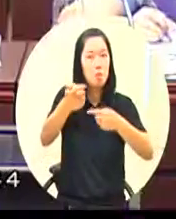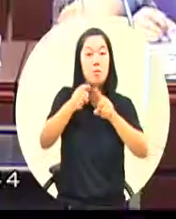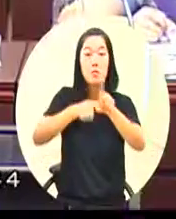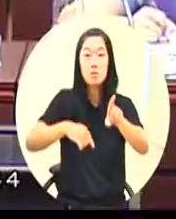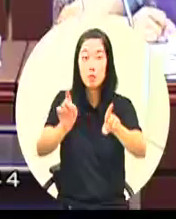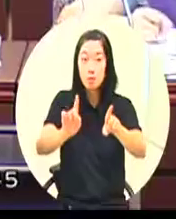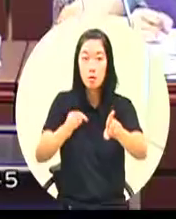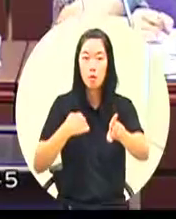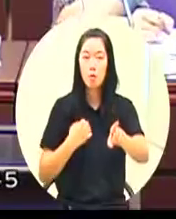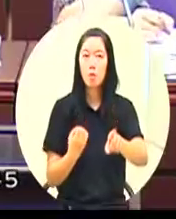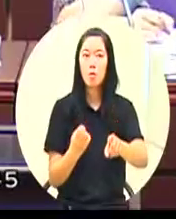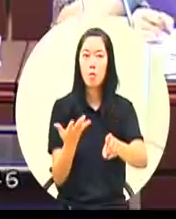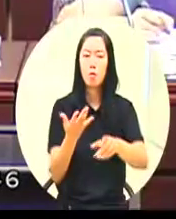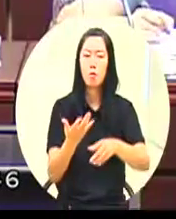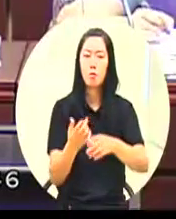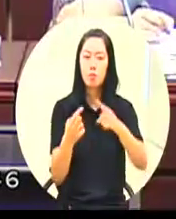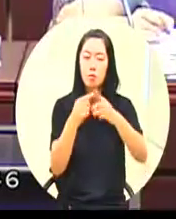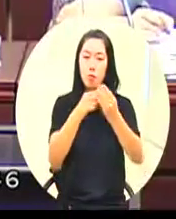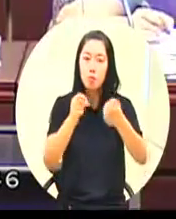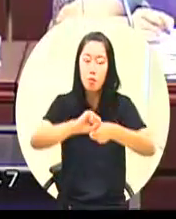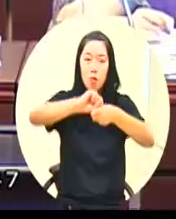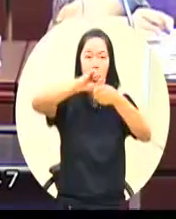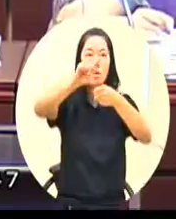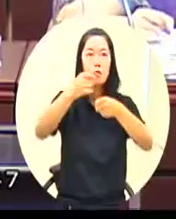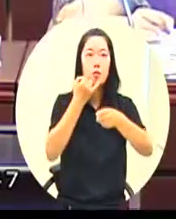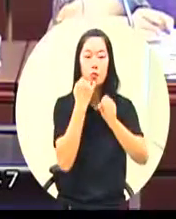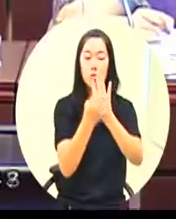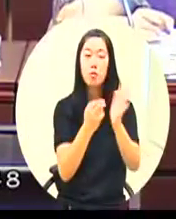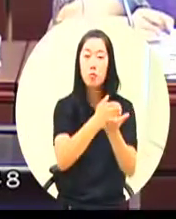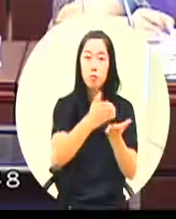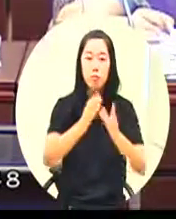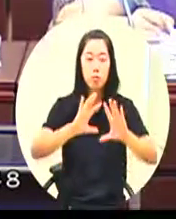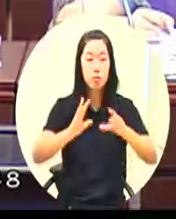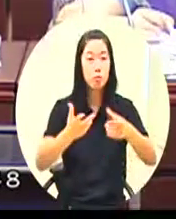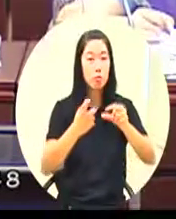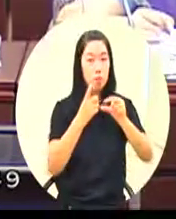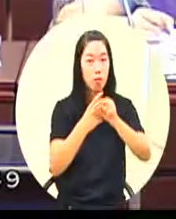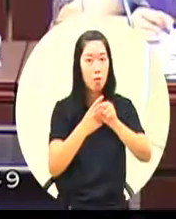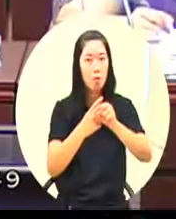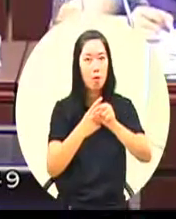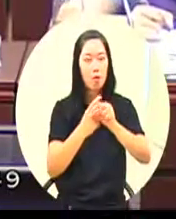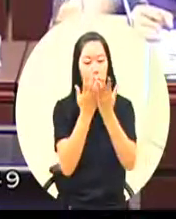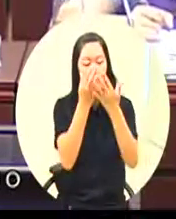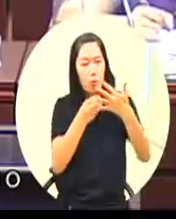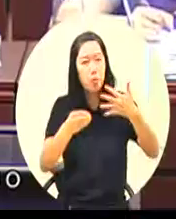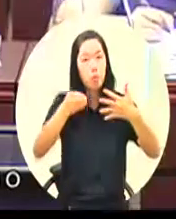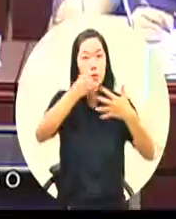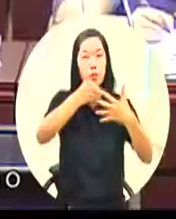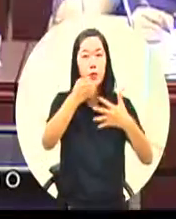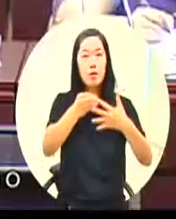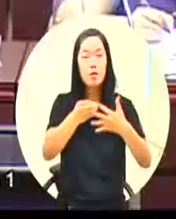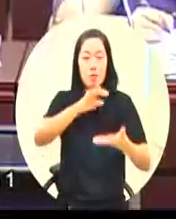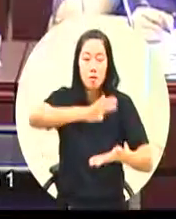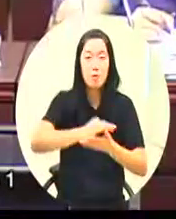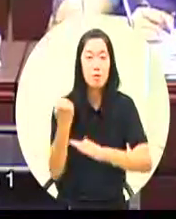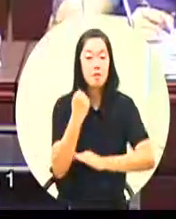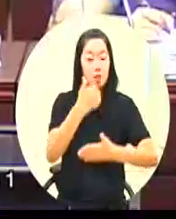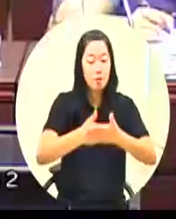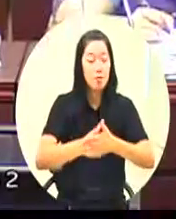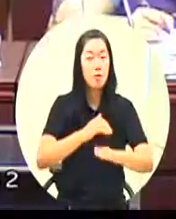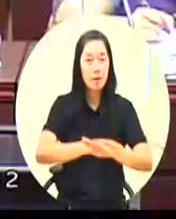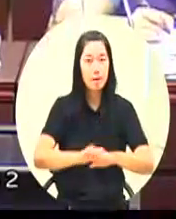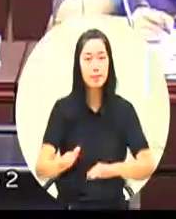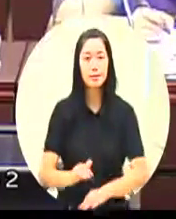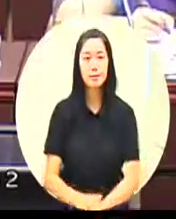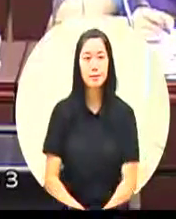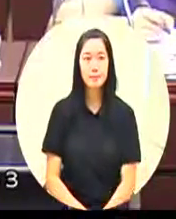说，为什么往上延伸是为了解决国中的升学压力？就是国中的教育并不正常， 那种东西， 所以他用一个这